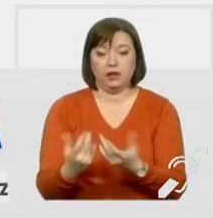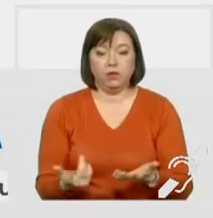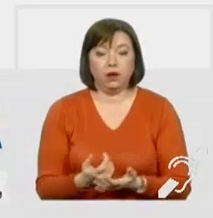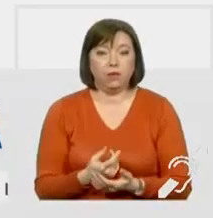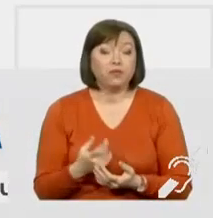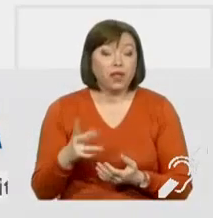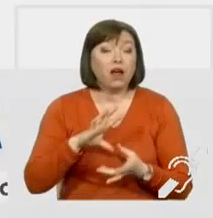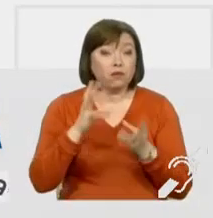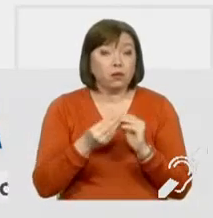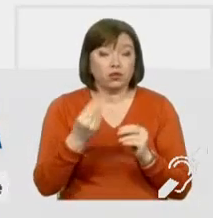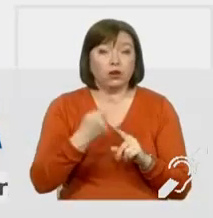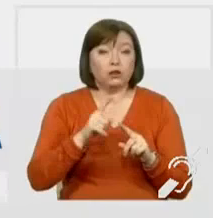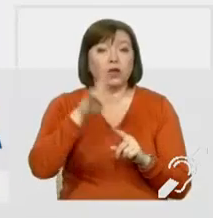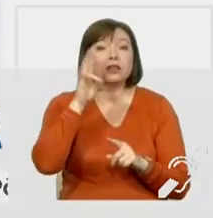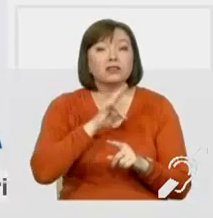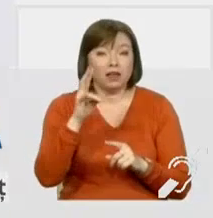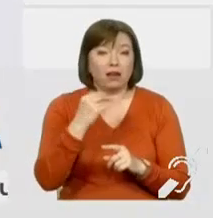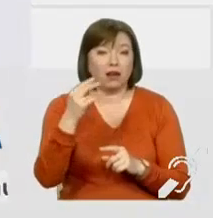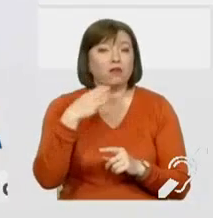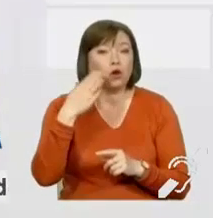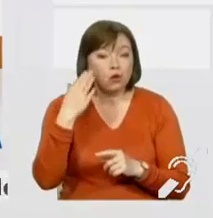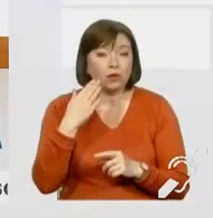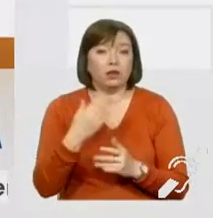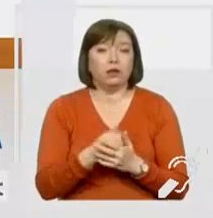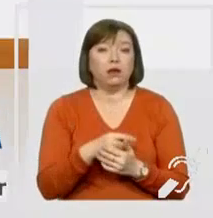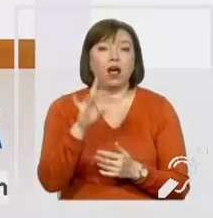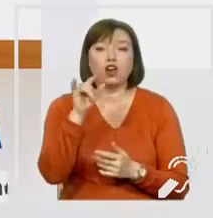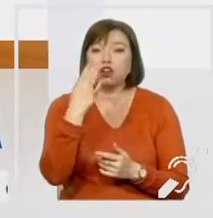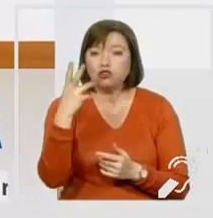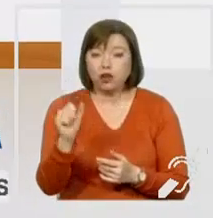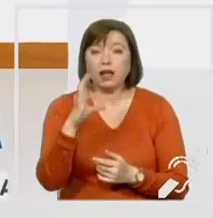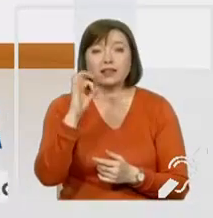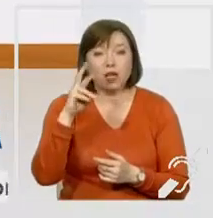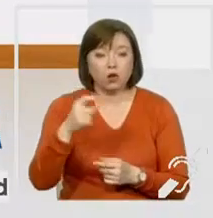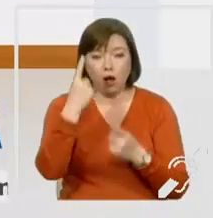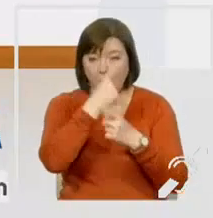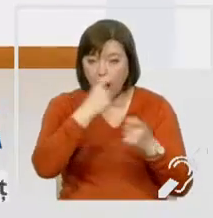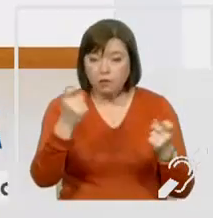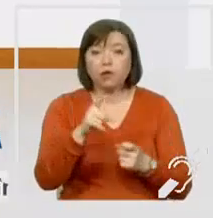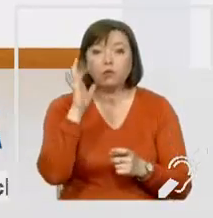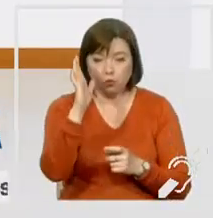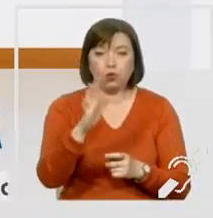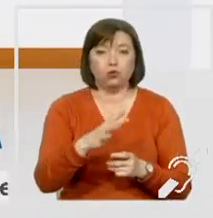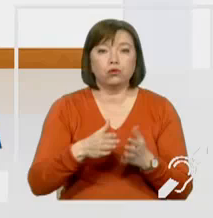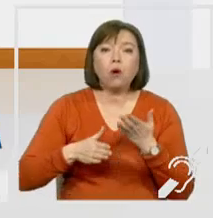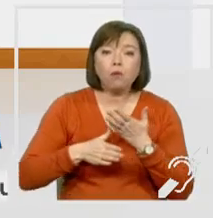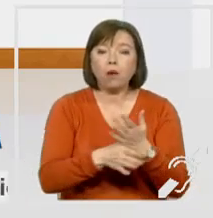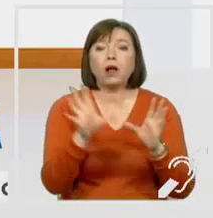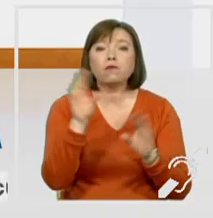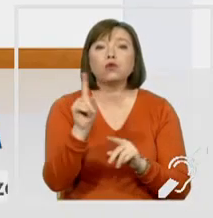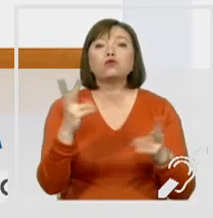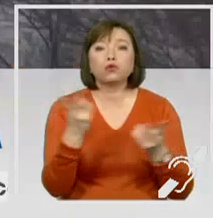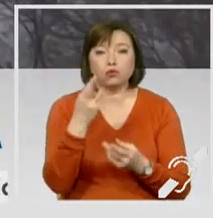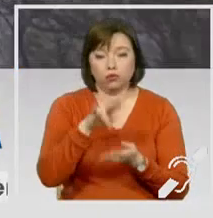altfel, parohia ortodoxă română Settimo Torinese, Sfântul Ioan de la Râșca și Secu, a anunțat că se va ocupa de toate cele necesare